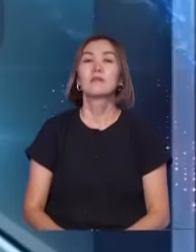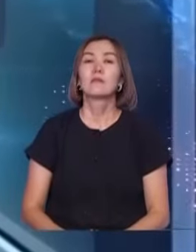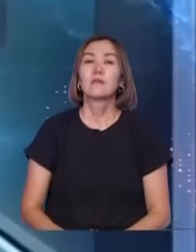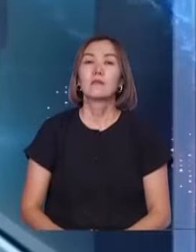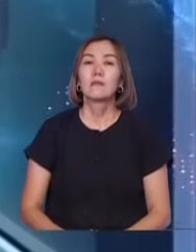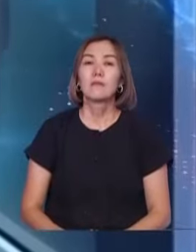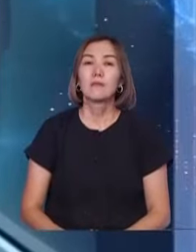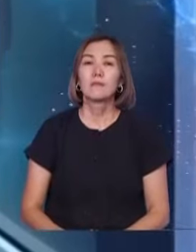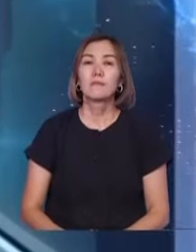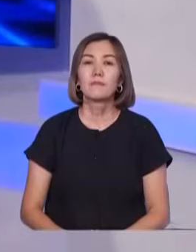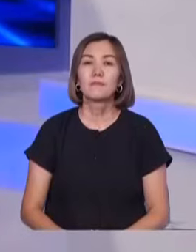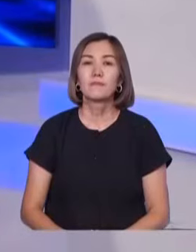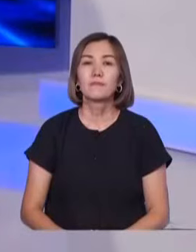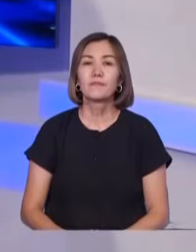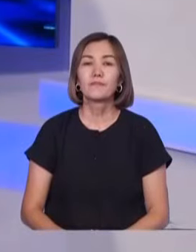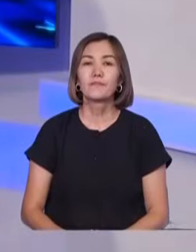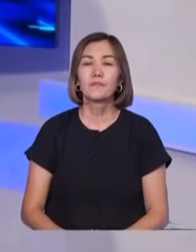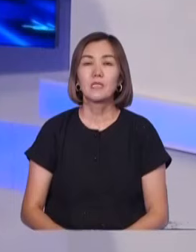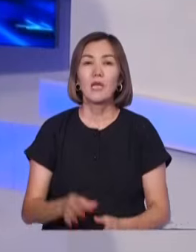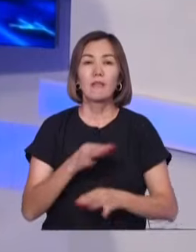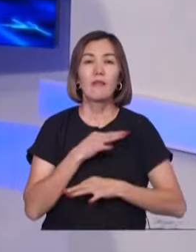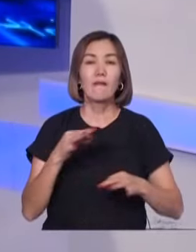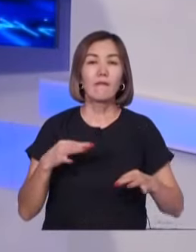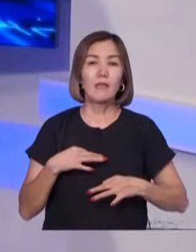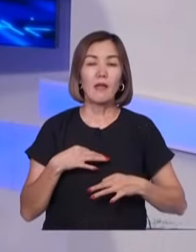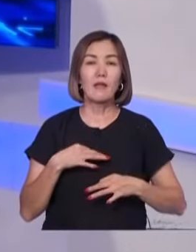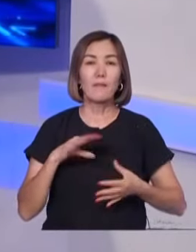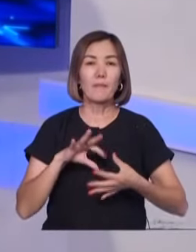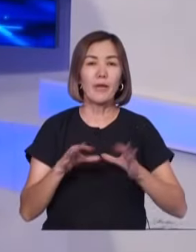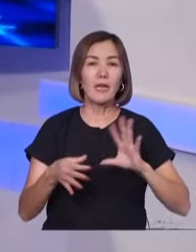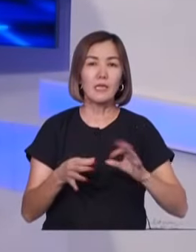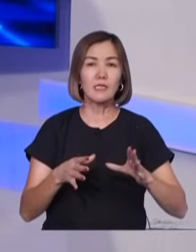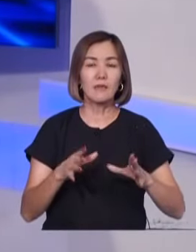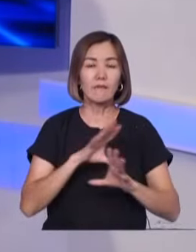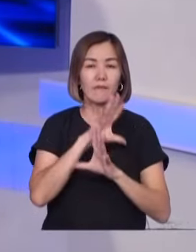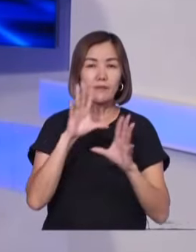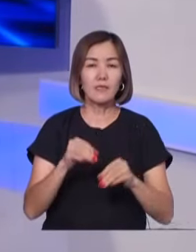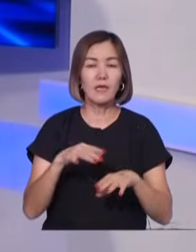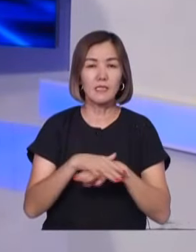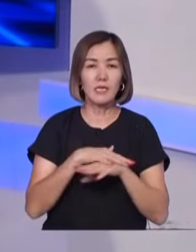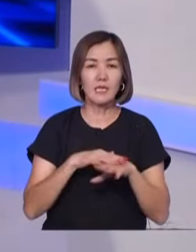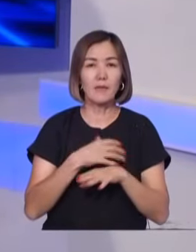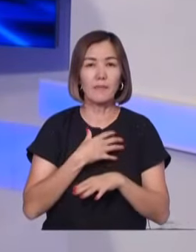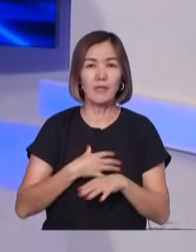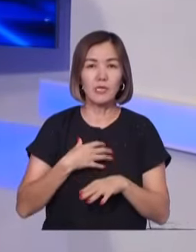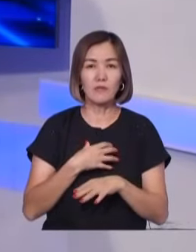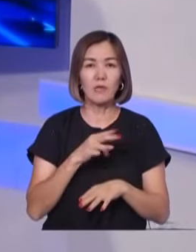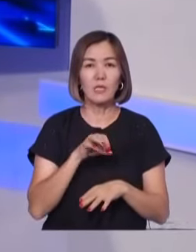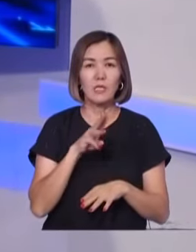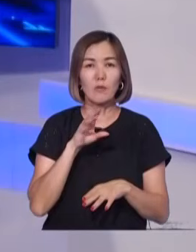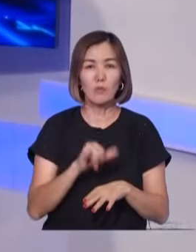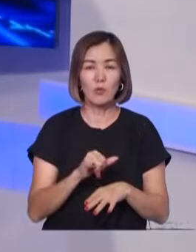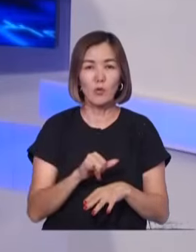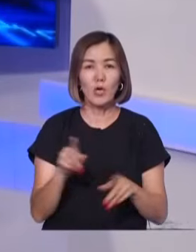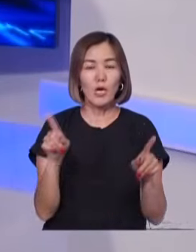Алматинская область на финале Парижской олимпиады вся страна переживала за нашего земляка меу жа драва